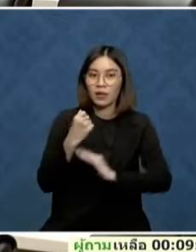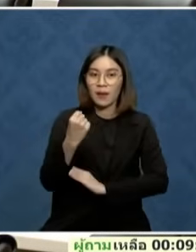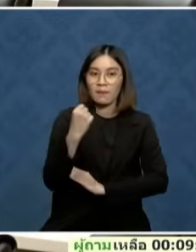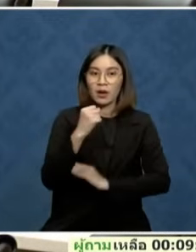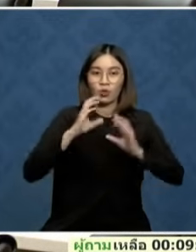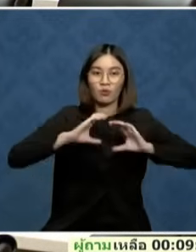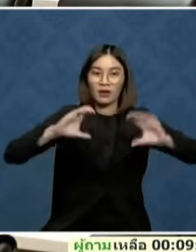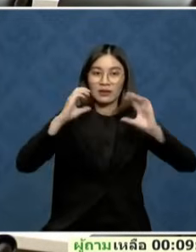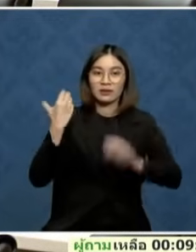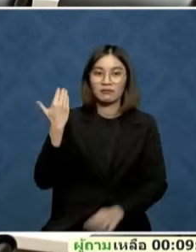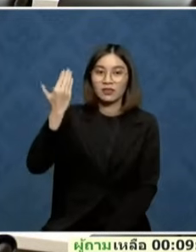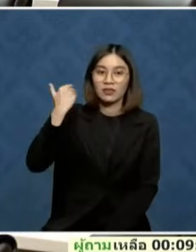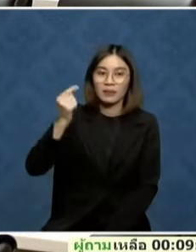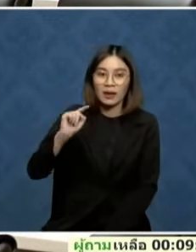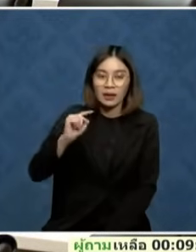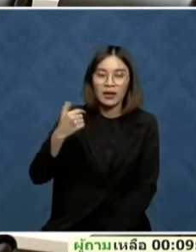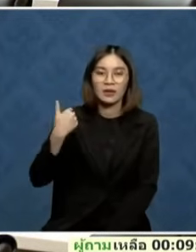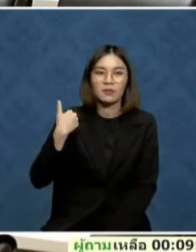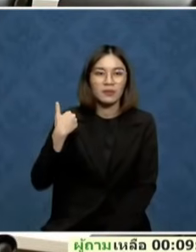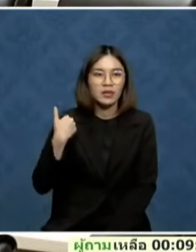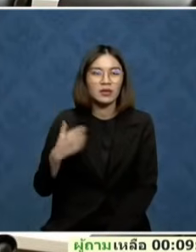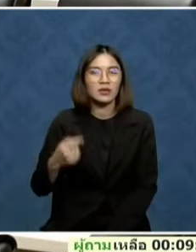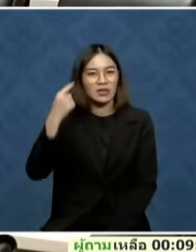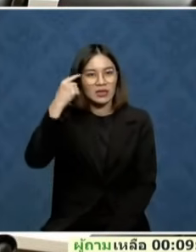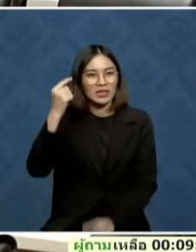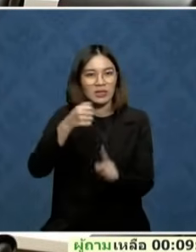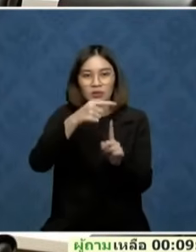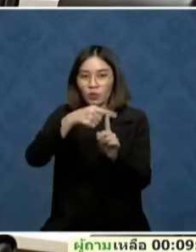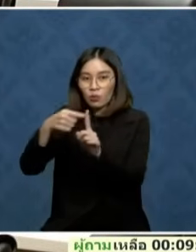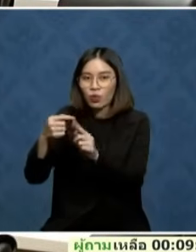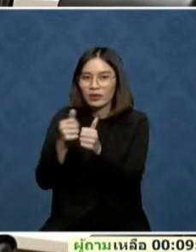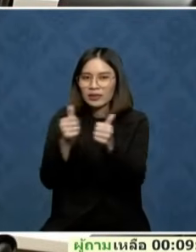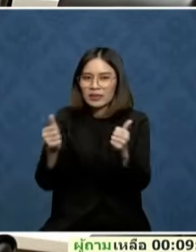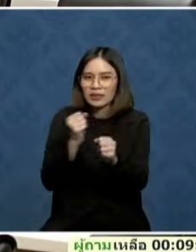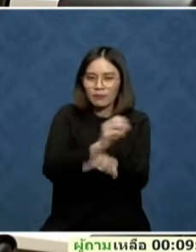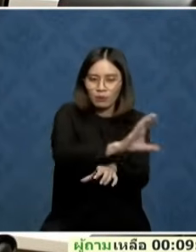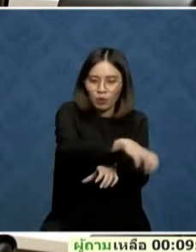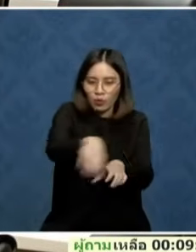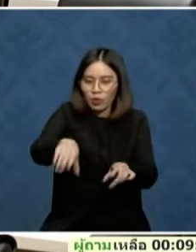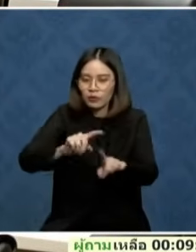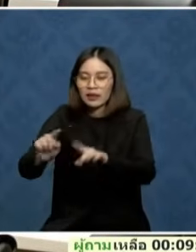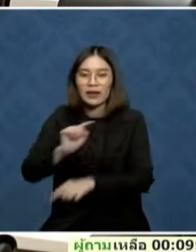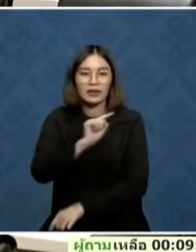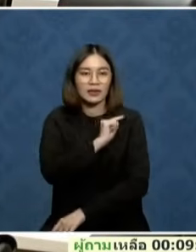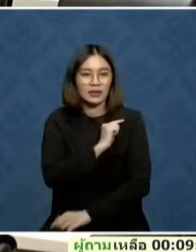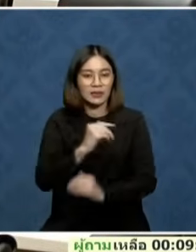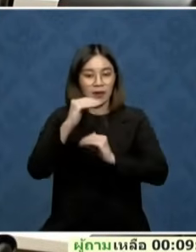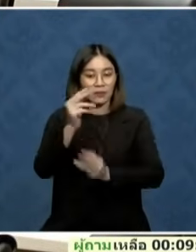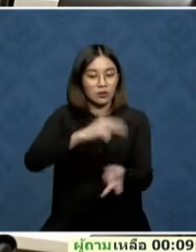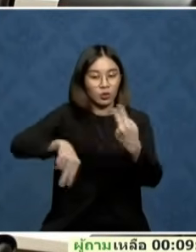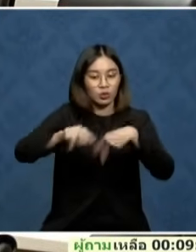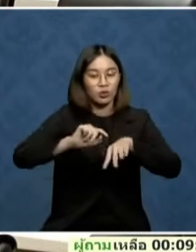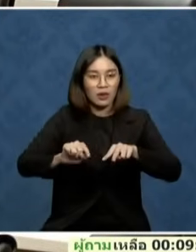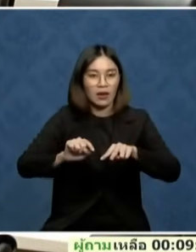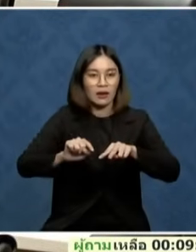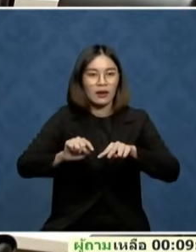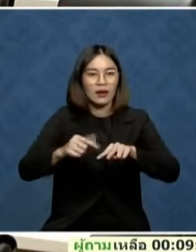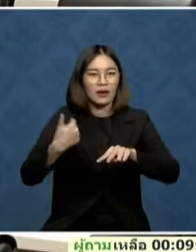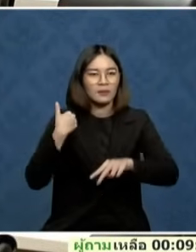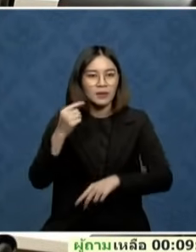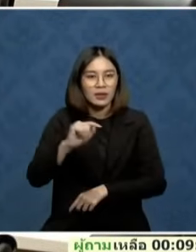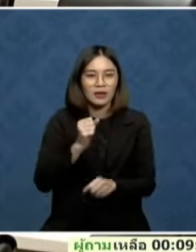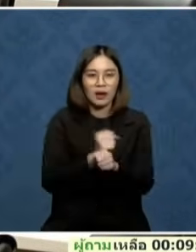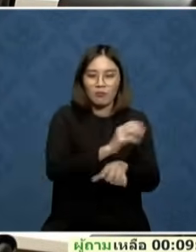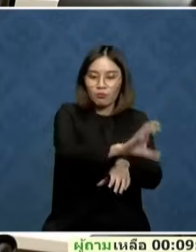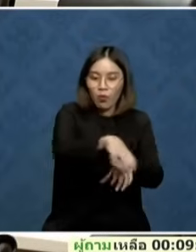งรัฐที่ผ่านมาเราได้รับสัญญาณบวกนะครับจากหน่วยงานต่างๆที่มีหน้าที่ในการกำกับดูแลเราพบว่าหน่วย